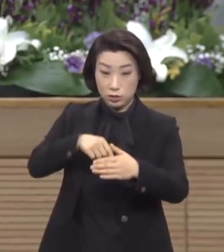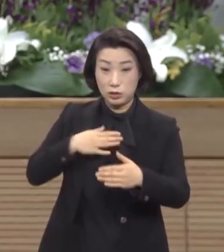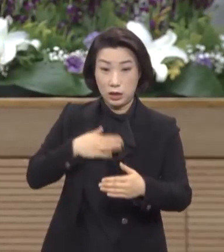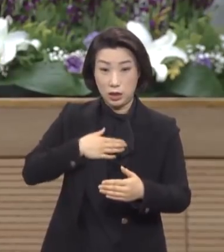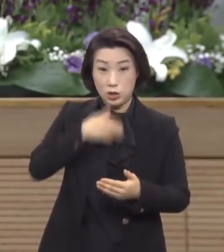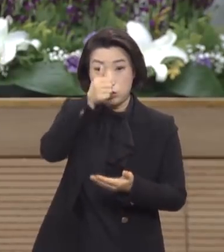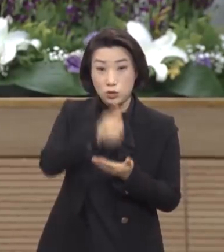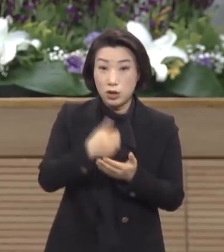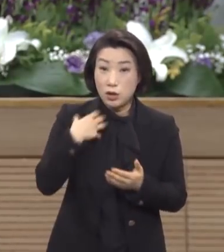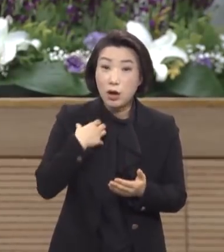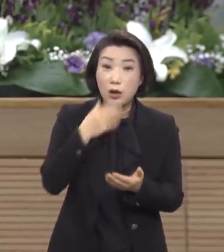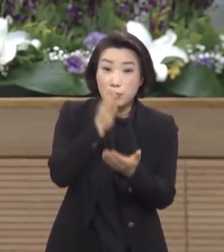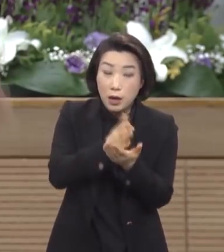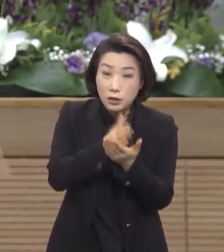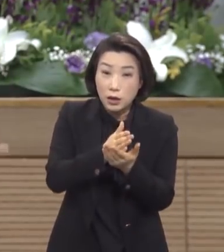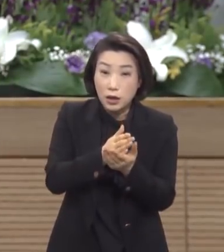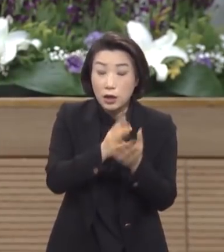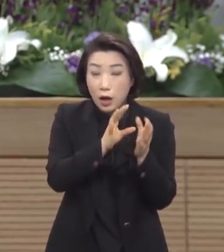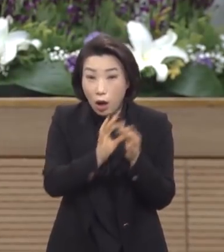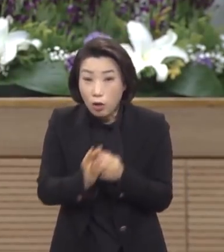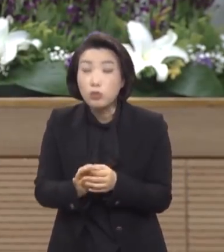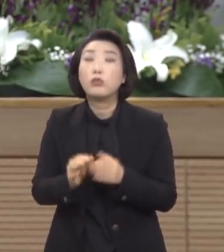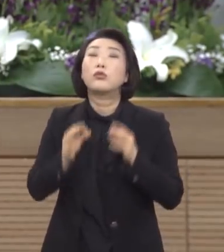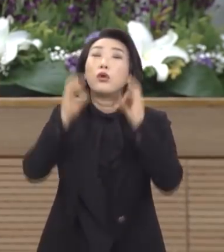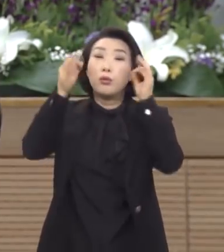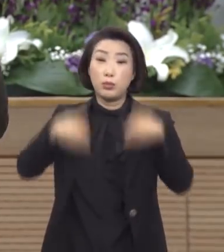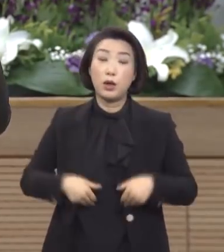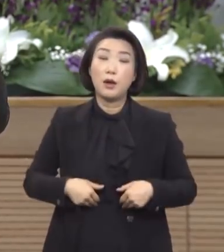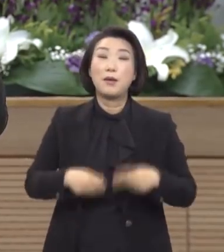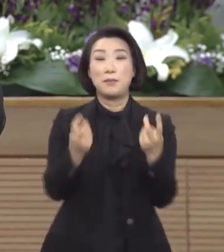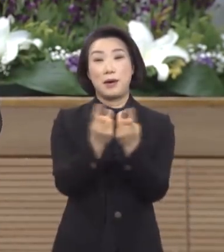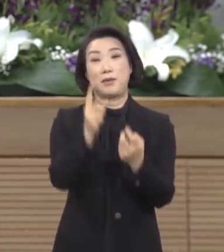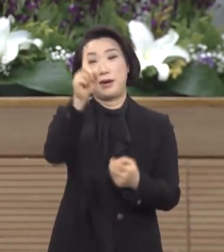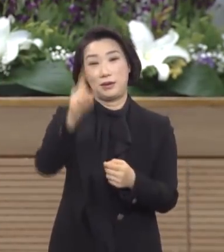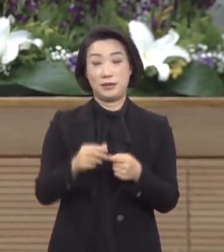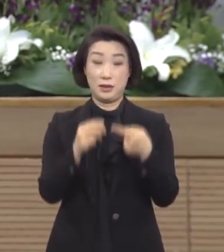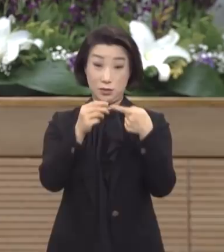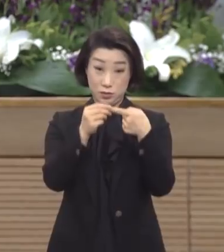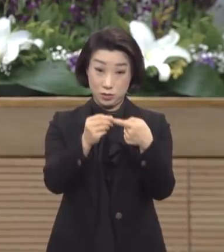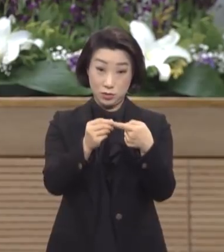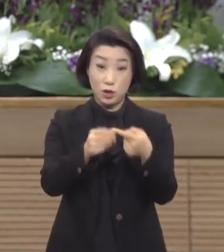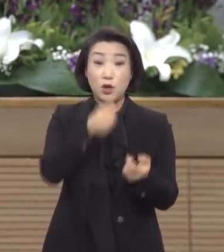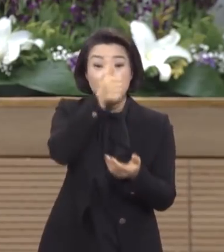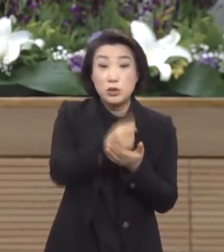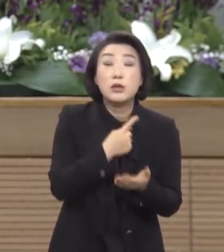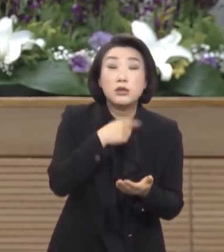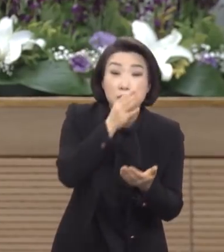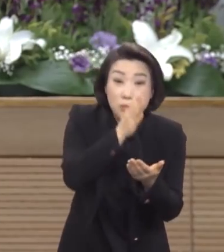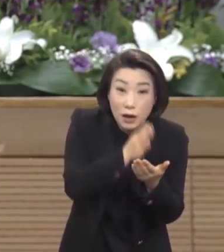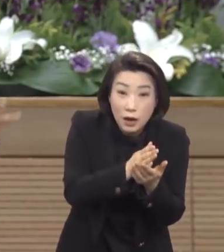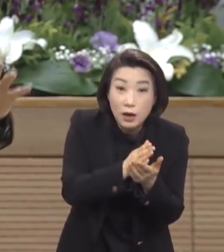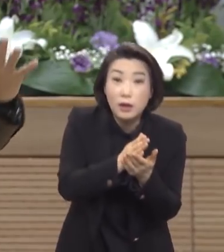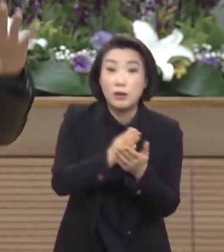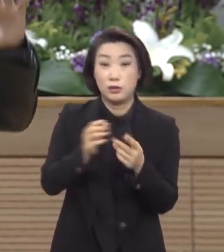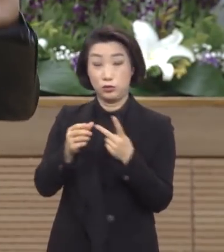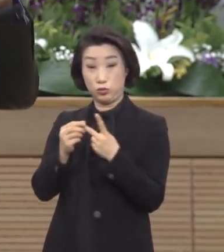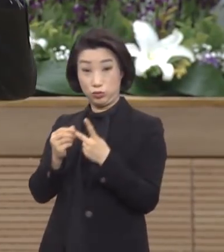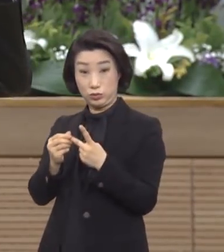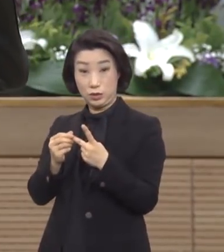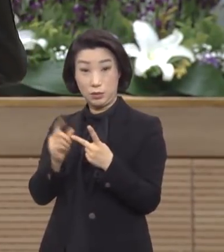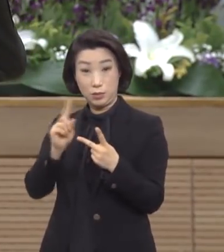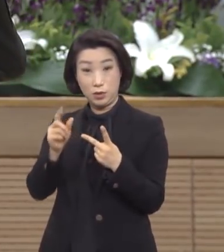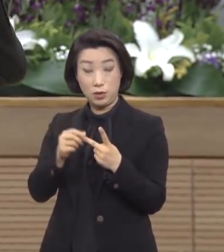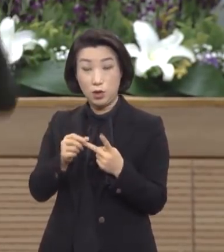죄 노릇을 못하도록 한 방법은 첫째는 죄를 범하지 말아야 되며